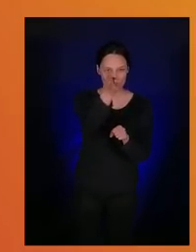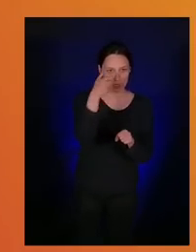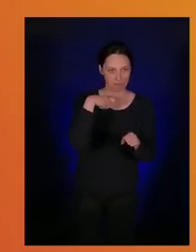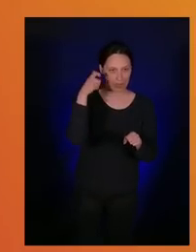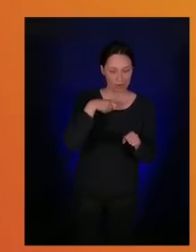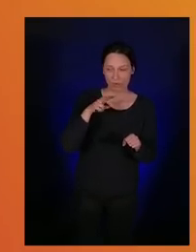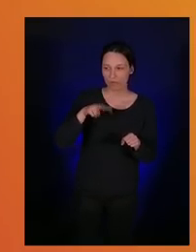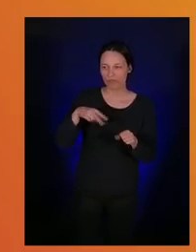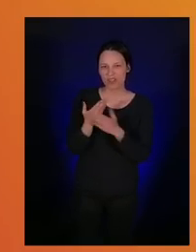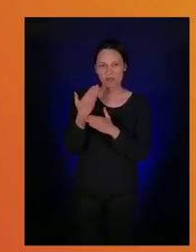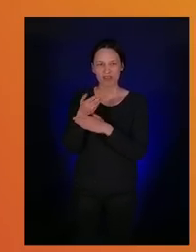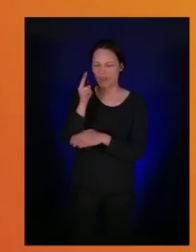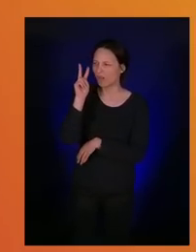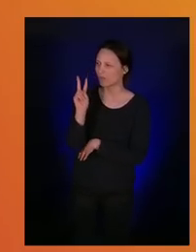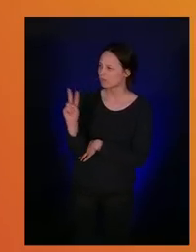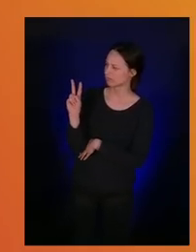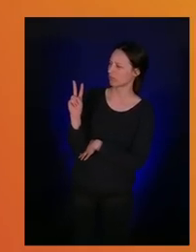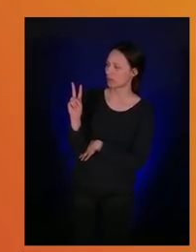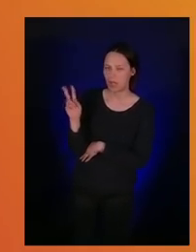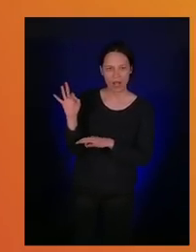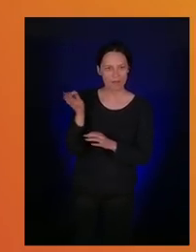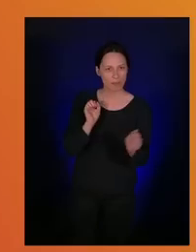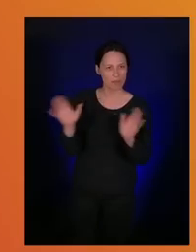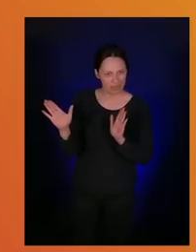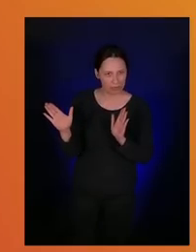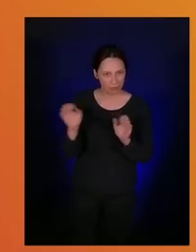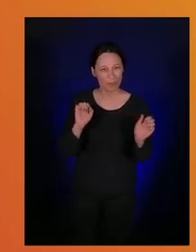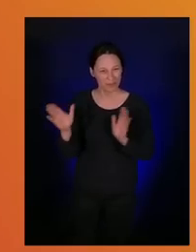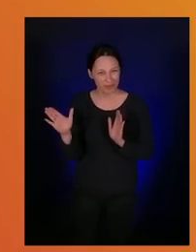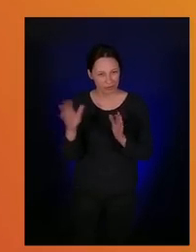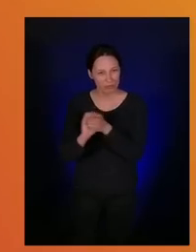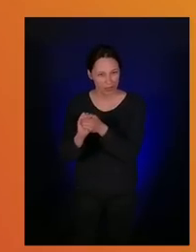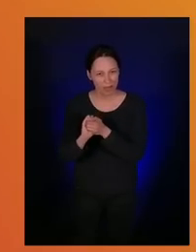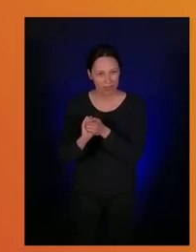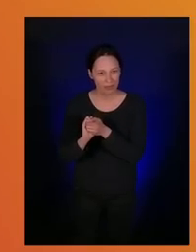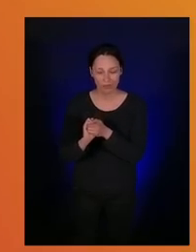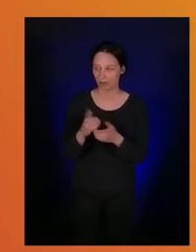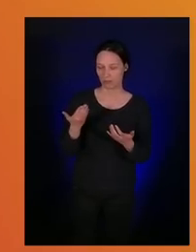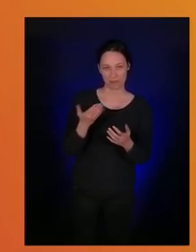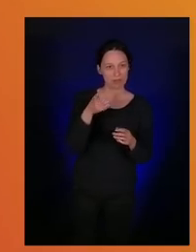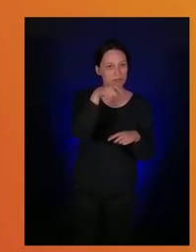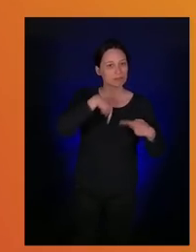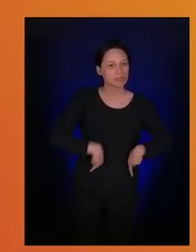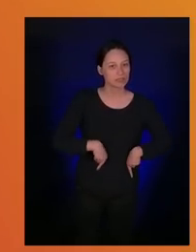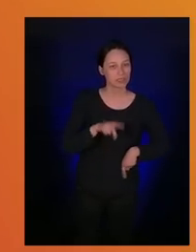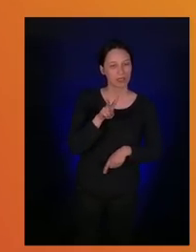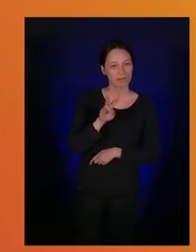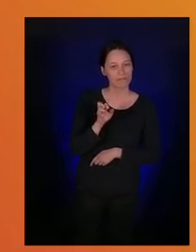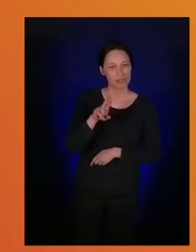entend parler de médiation. De médiation, mes camarades, mais déjà Véran refuse, Borne